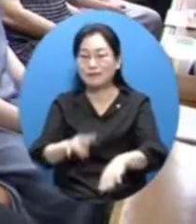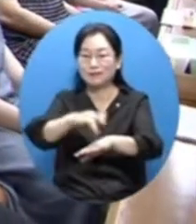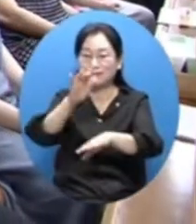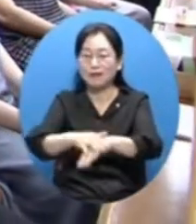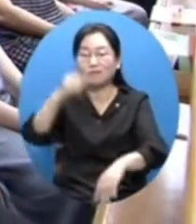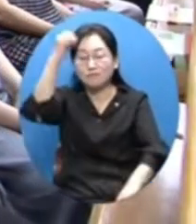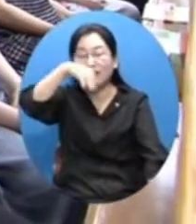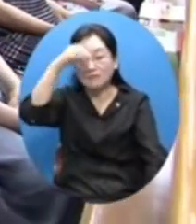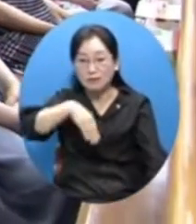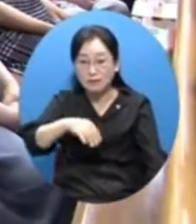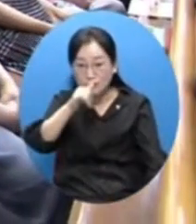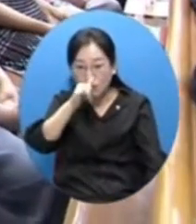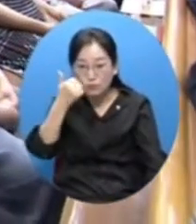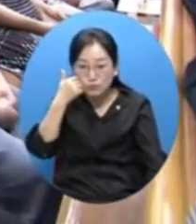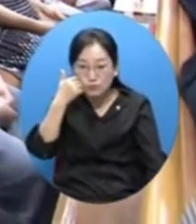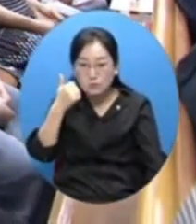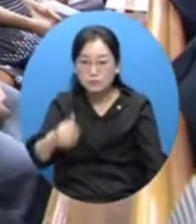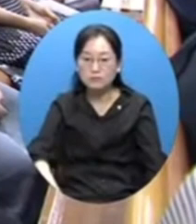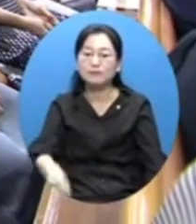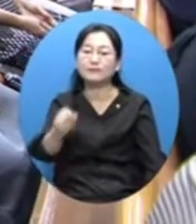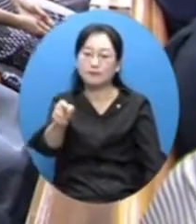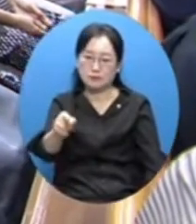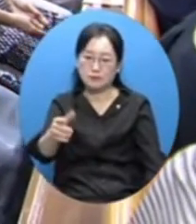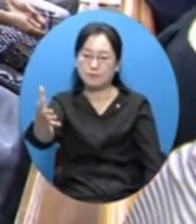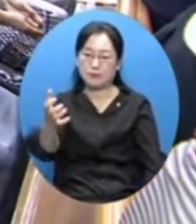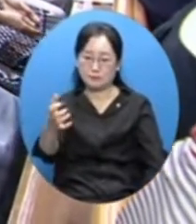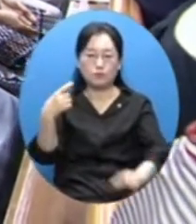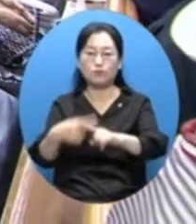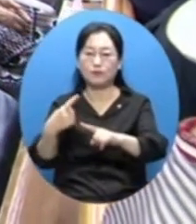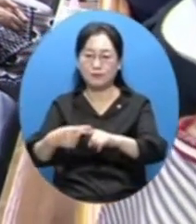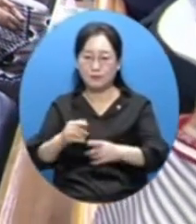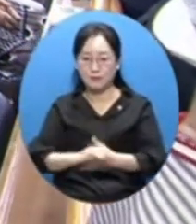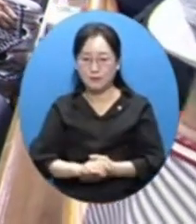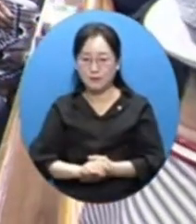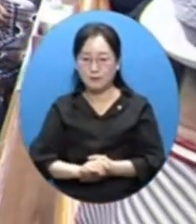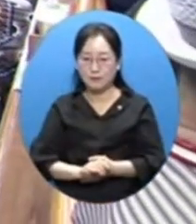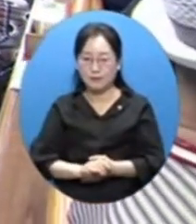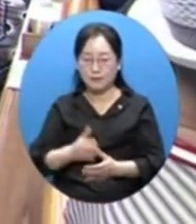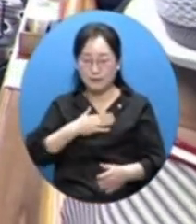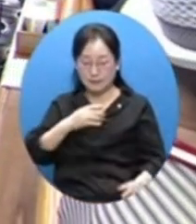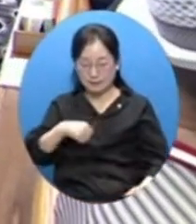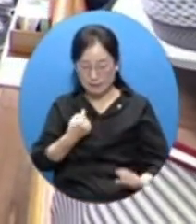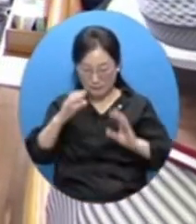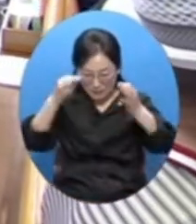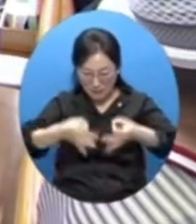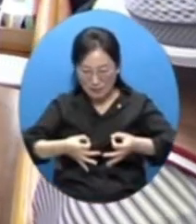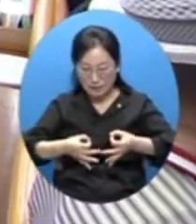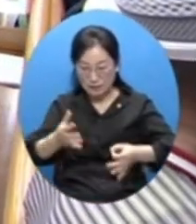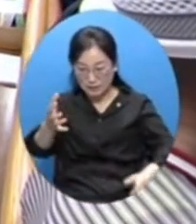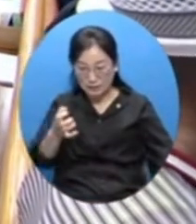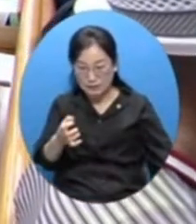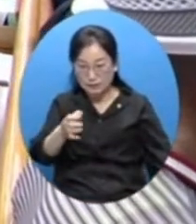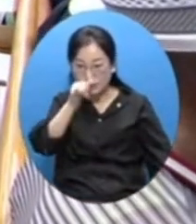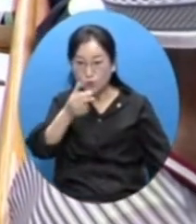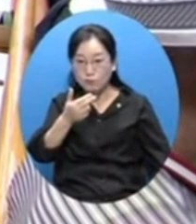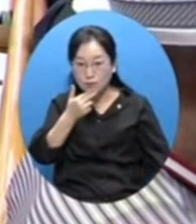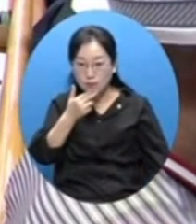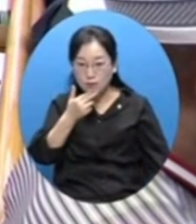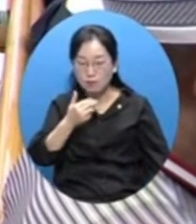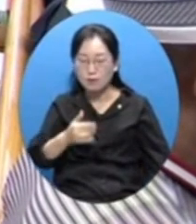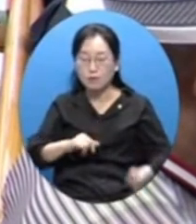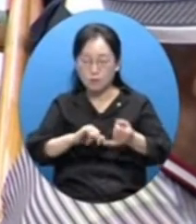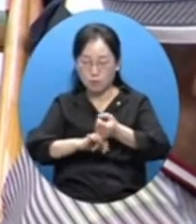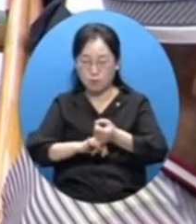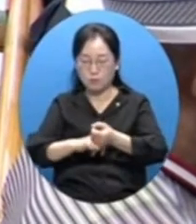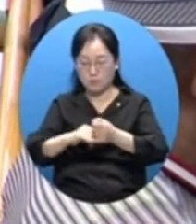교회를 다니고 있다면 바로 그 사람이 손 마른 사람입니다. 나 자신부터 손 마른 사람이 아닌지 자신을 성찰해 봐야 될